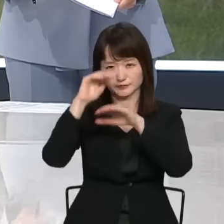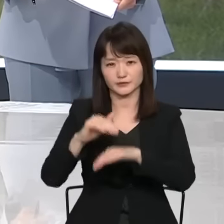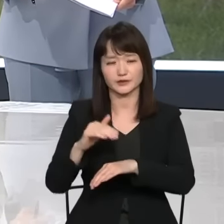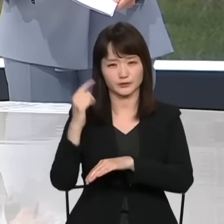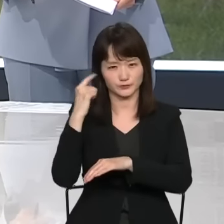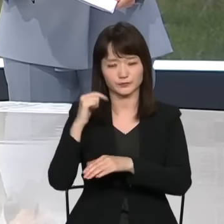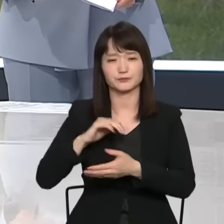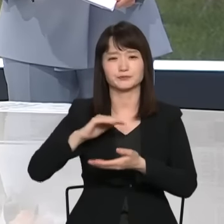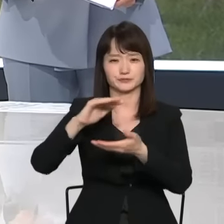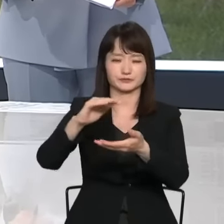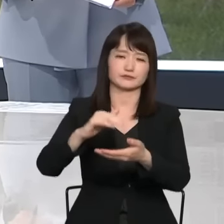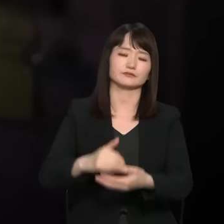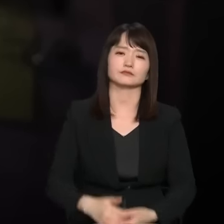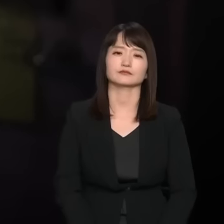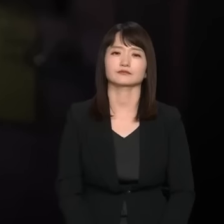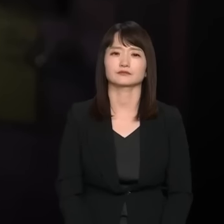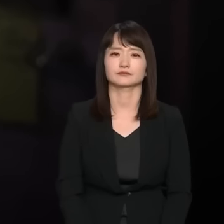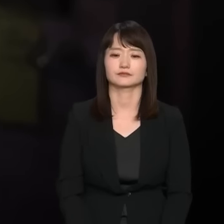단독 보도입니다.